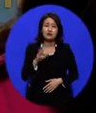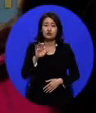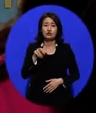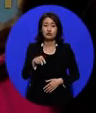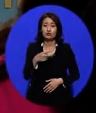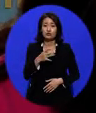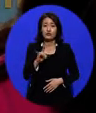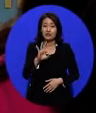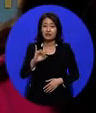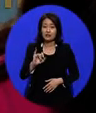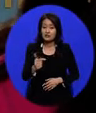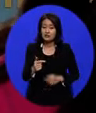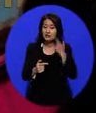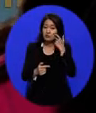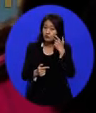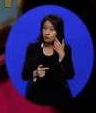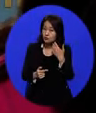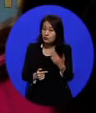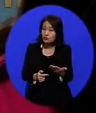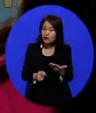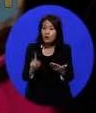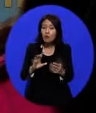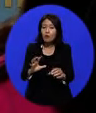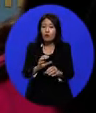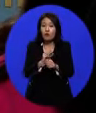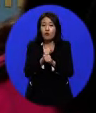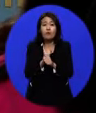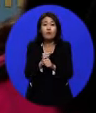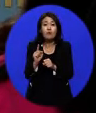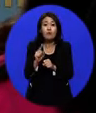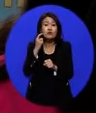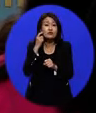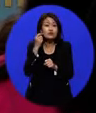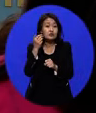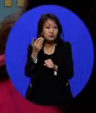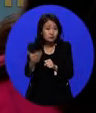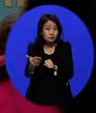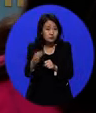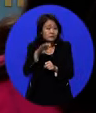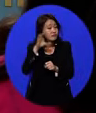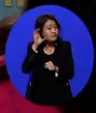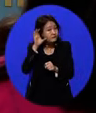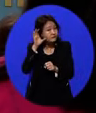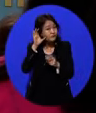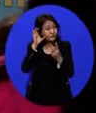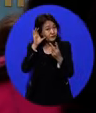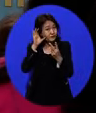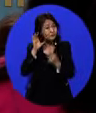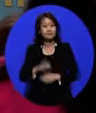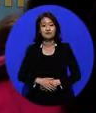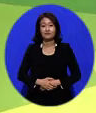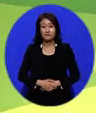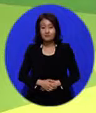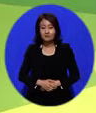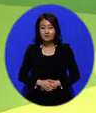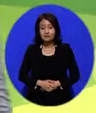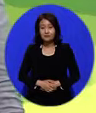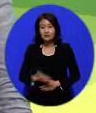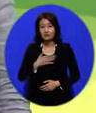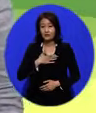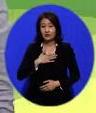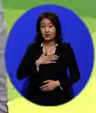유대인의 공부법, 질문의 공부법, 키워드는 하브르타는 질문과 경청입니다. 네.